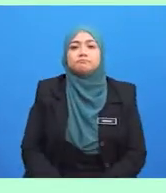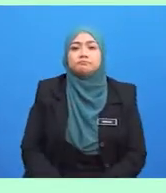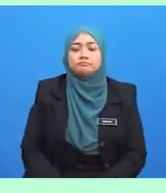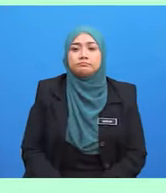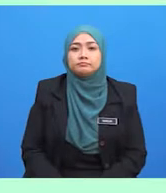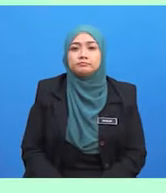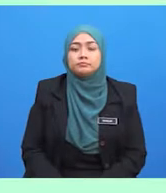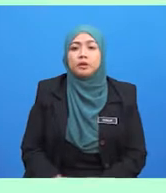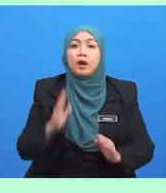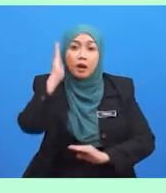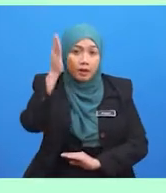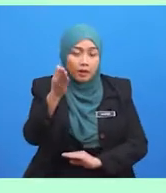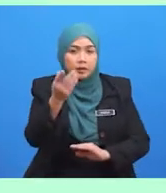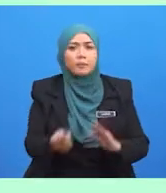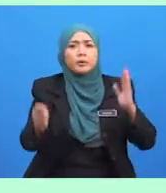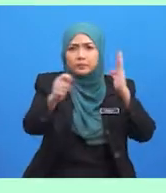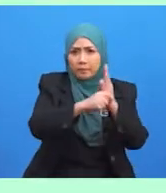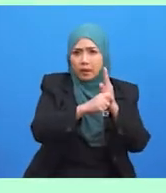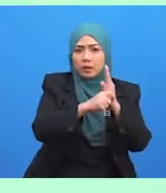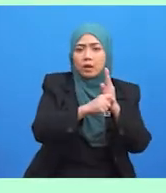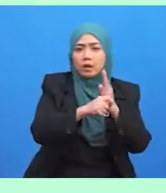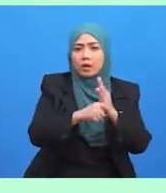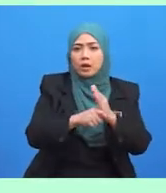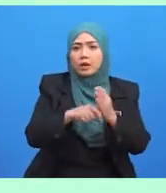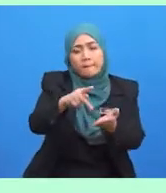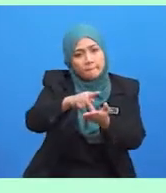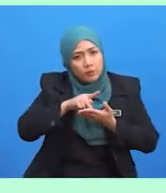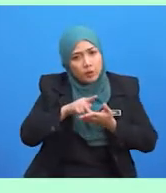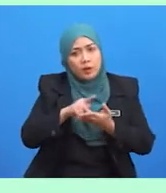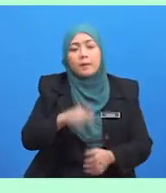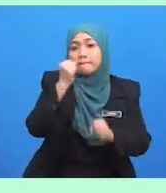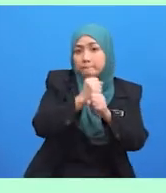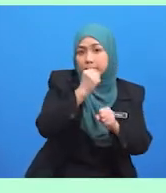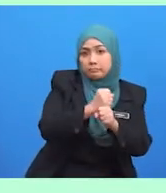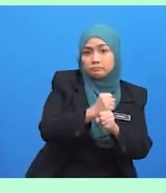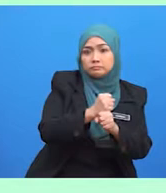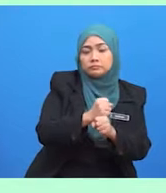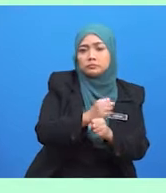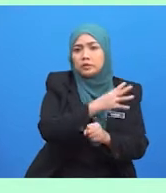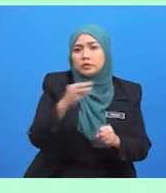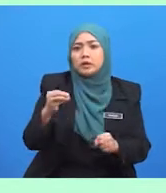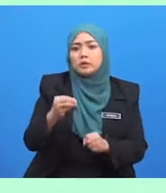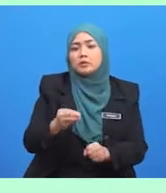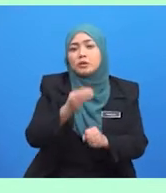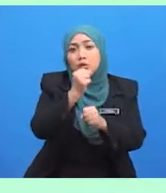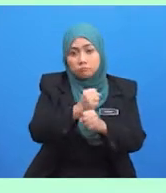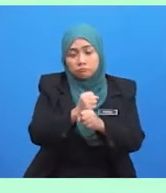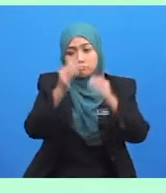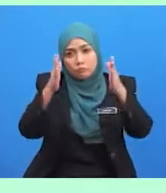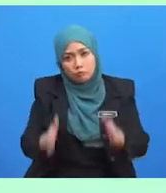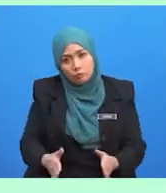Ia akan menambahkan peluang pekerjaan dan menyebabkan kadar pengangguran dalam negara akan